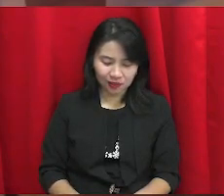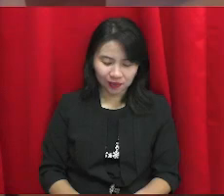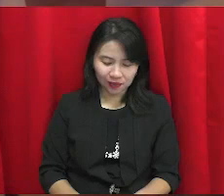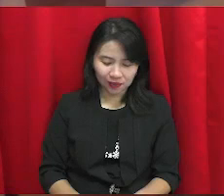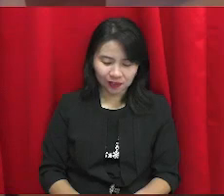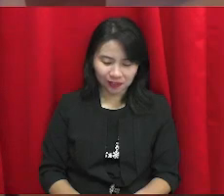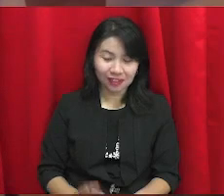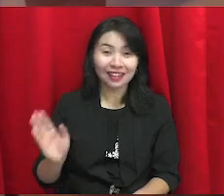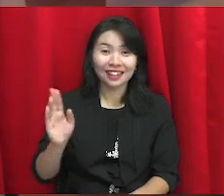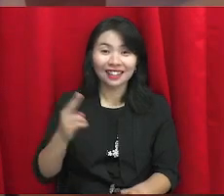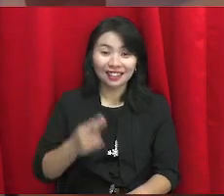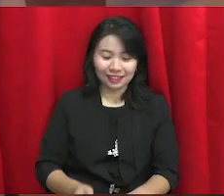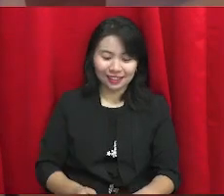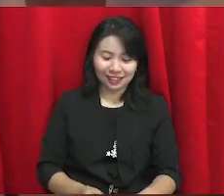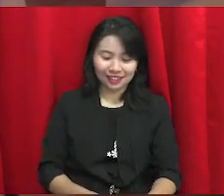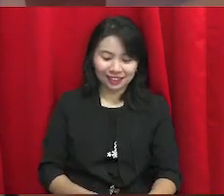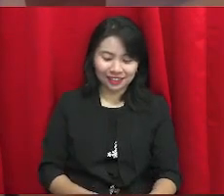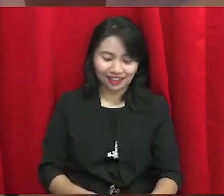Ayun.